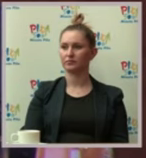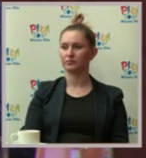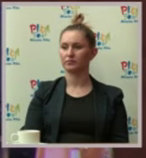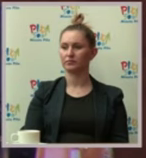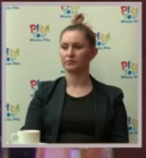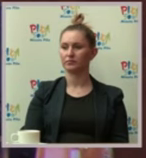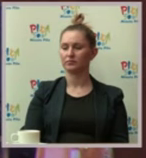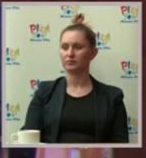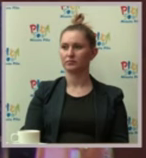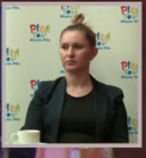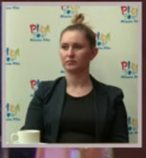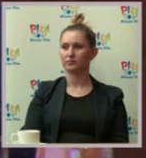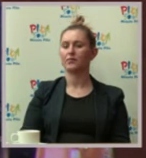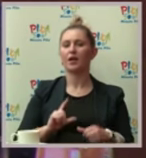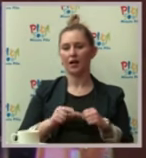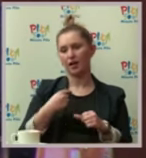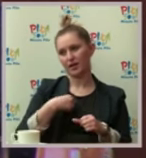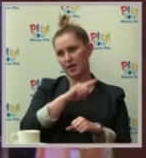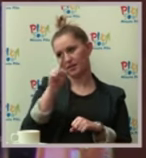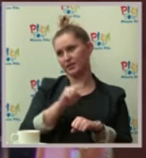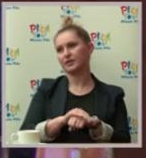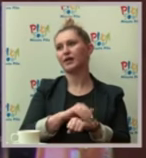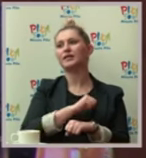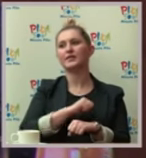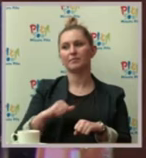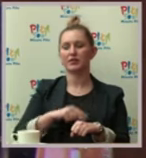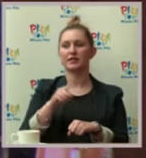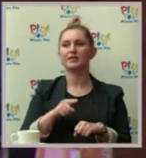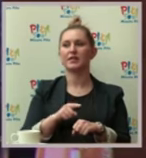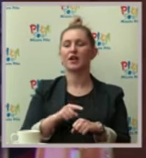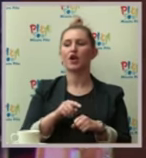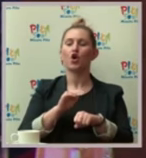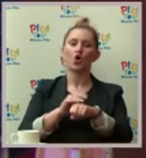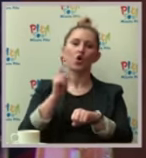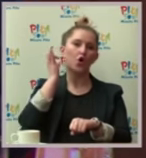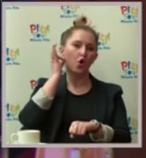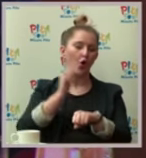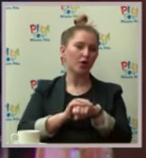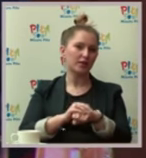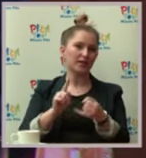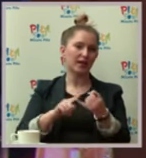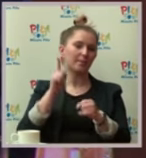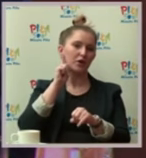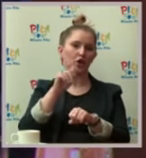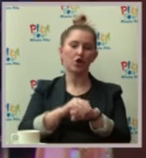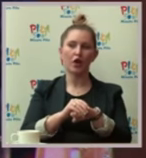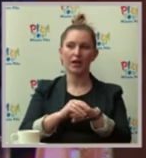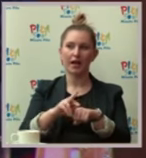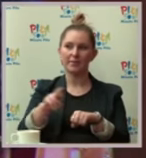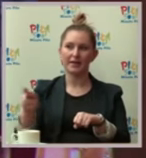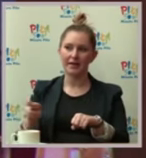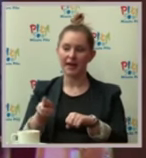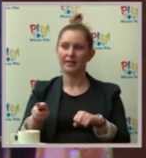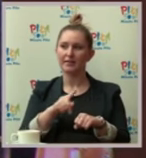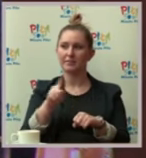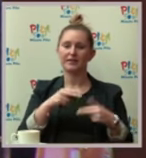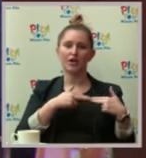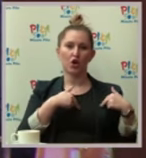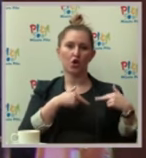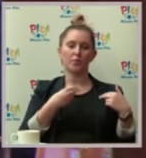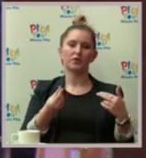ja osobiście przychylam się jednak do myśli tu kolegów i koleżanek radnych z Komisji Budżetu i Budżetu